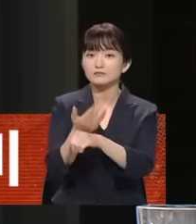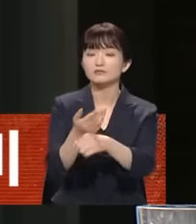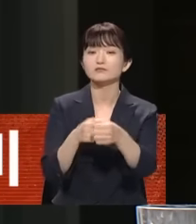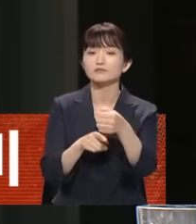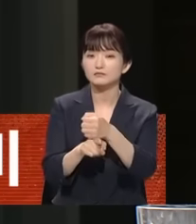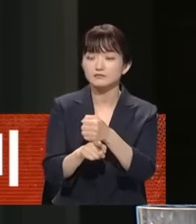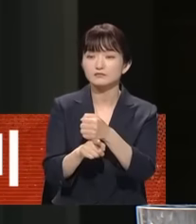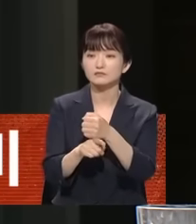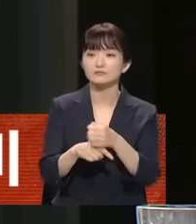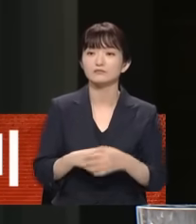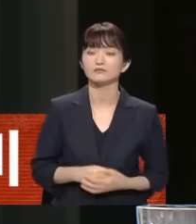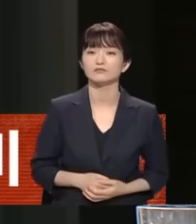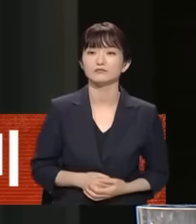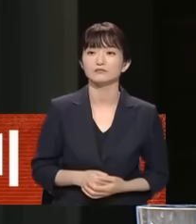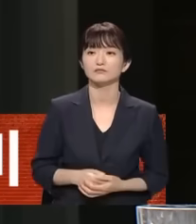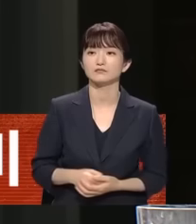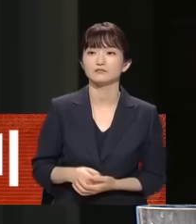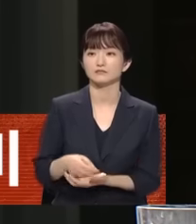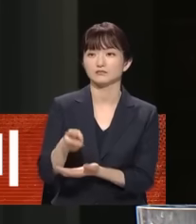있는데요 사법당국의